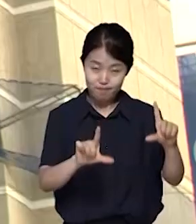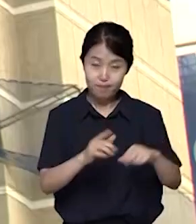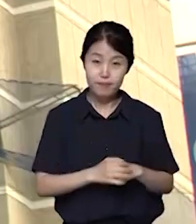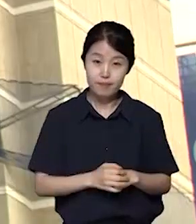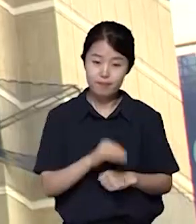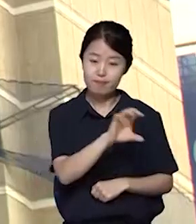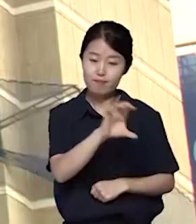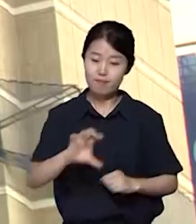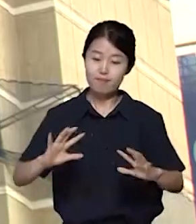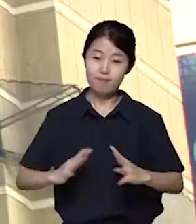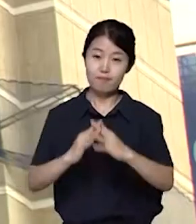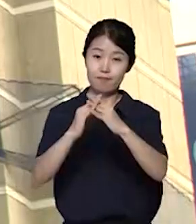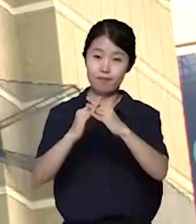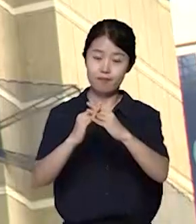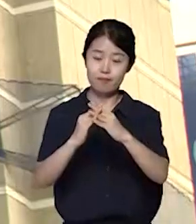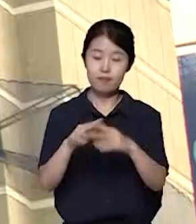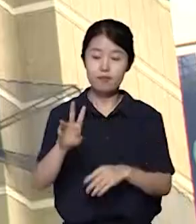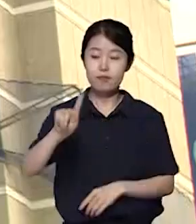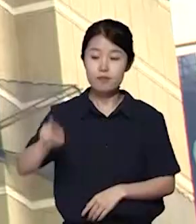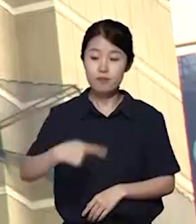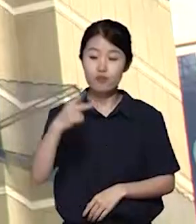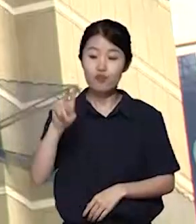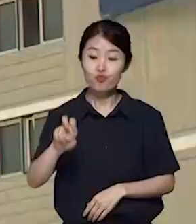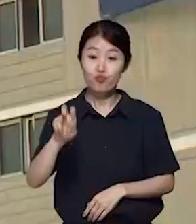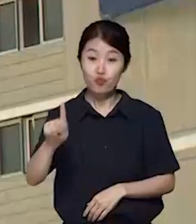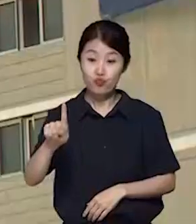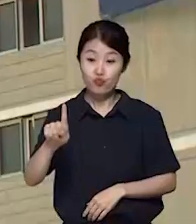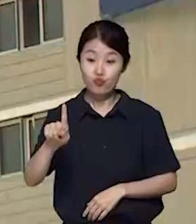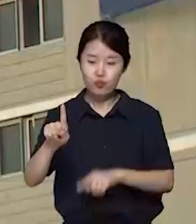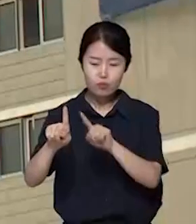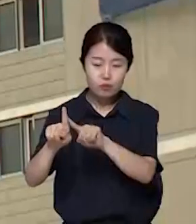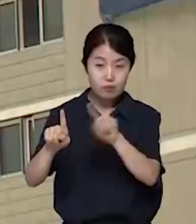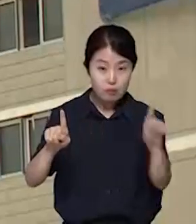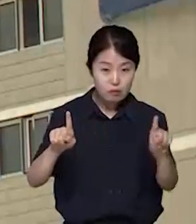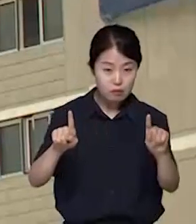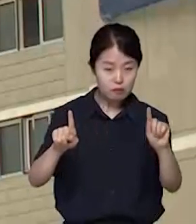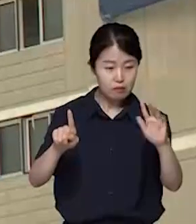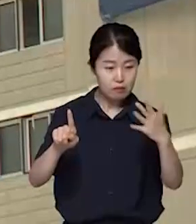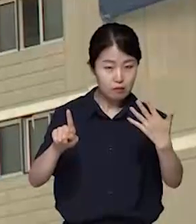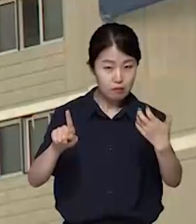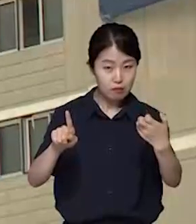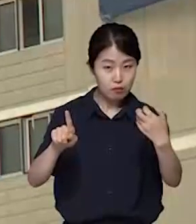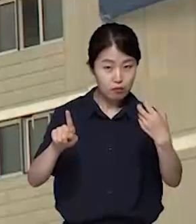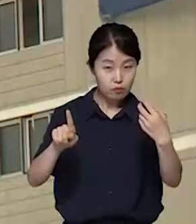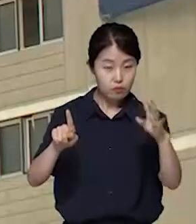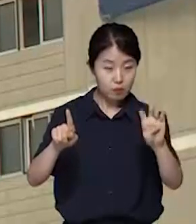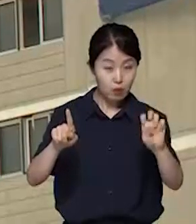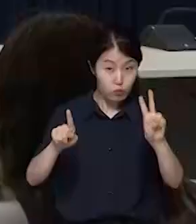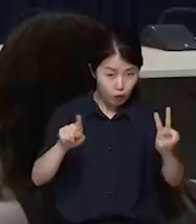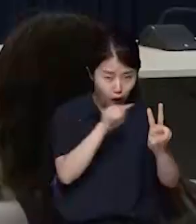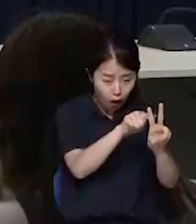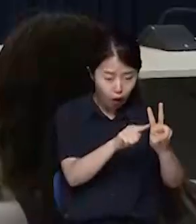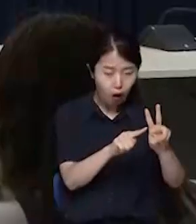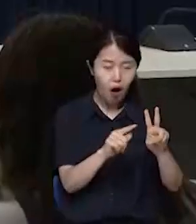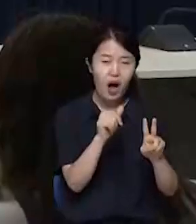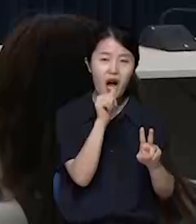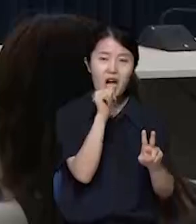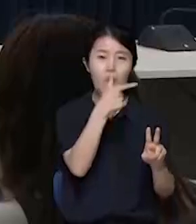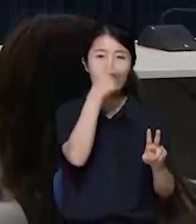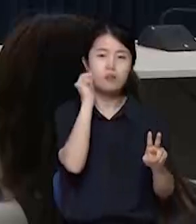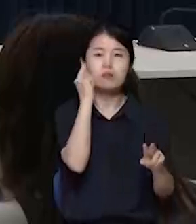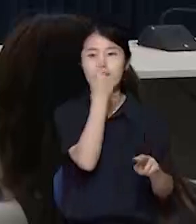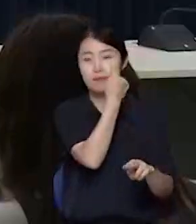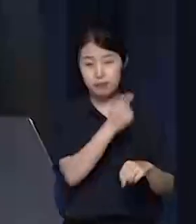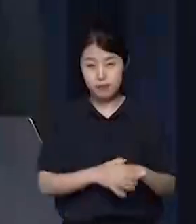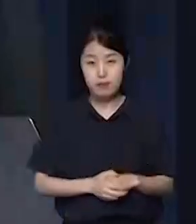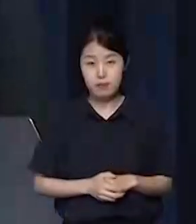기둥 121개 중 42개에서 철근이 누락된 것으로 드러났습니다. 논란이 일자 정부는 최근